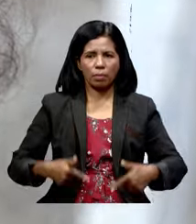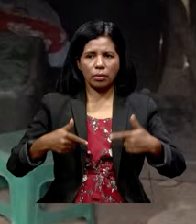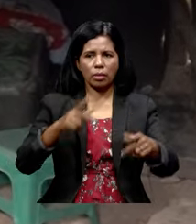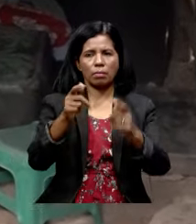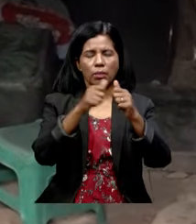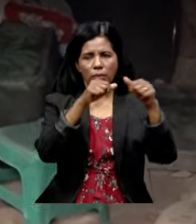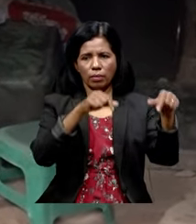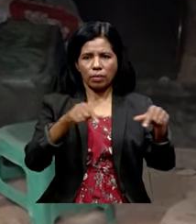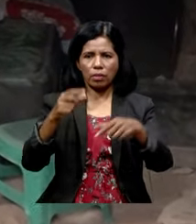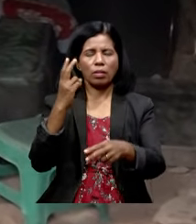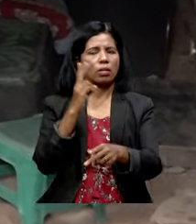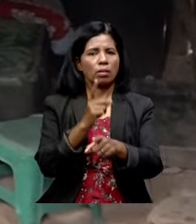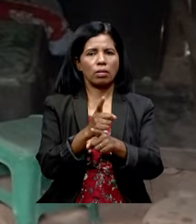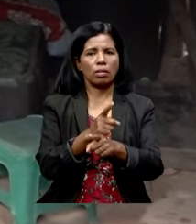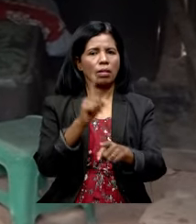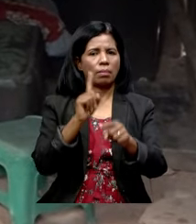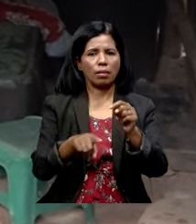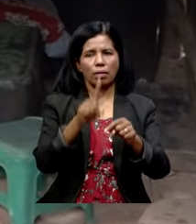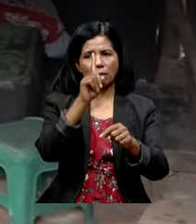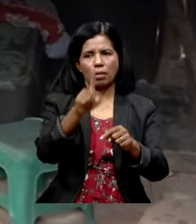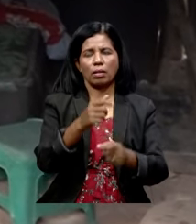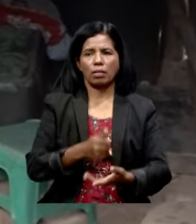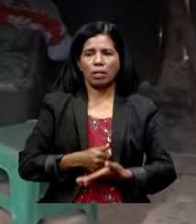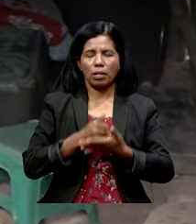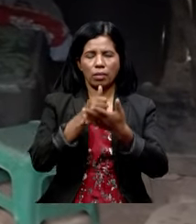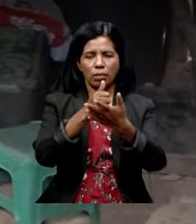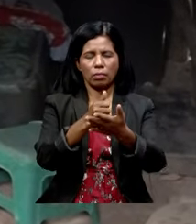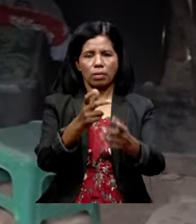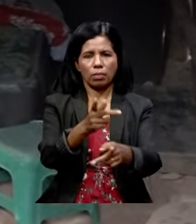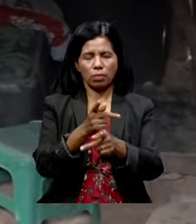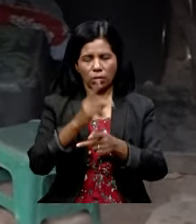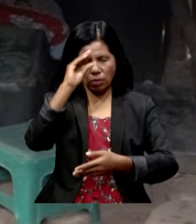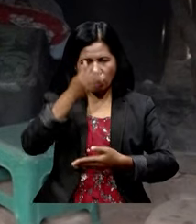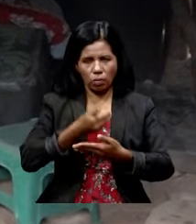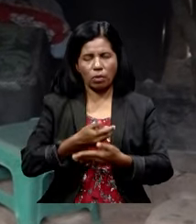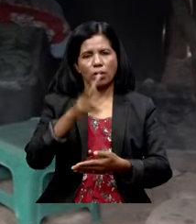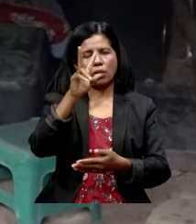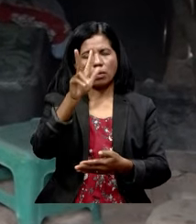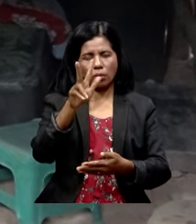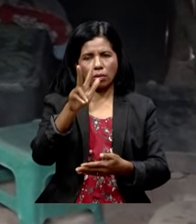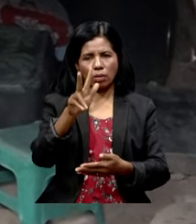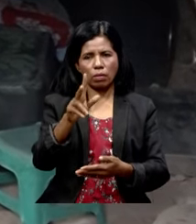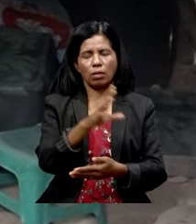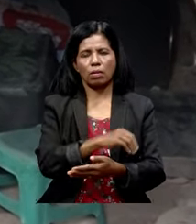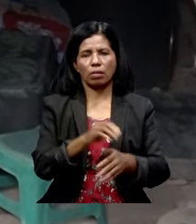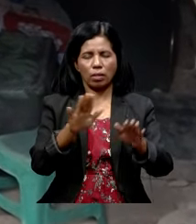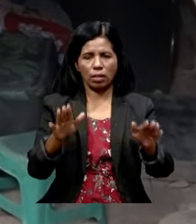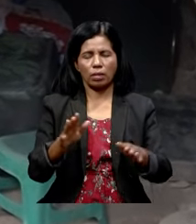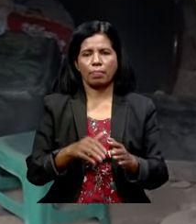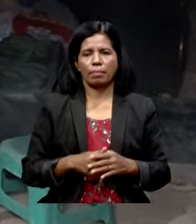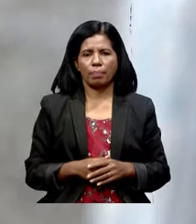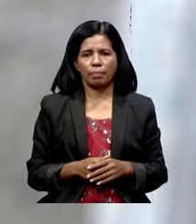difisil tebes, nyela bele mensak deet, atu tau matang no kuidadu oang nain tolu ni behu idadi infantil hela.